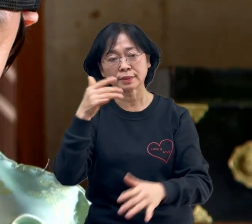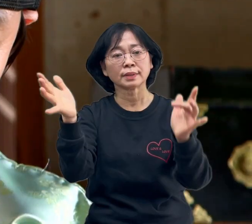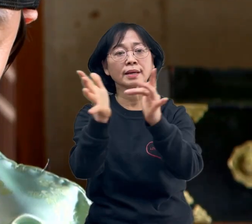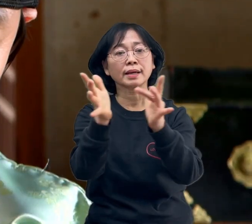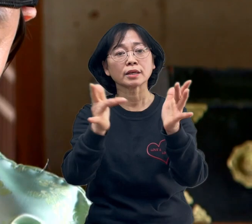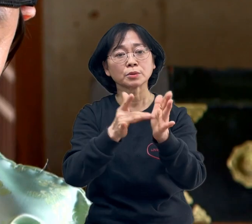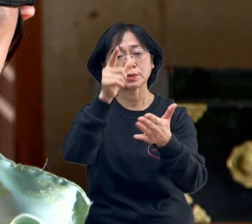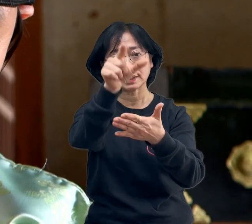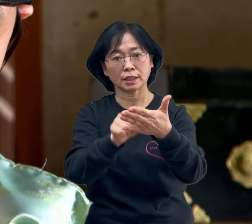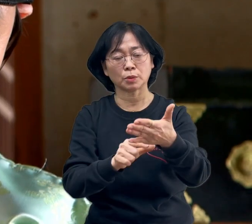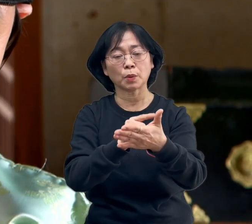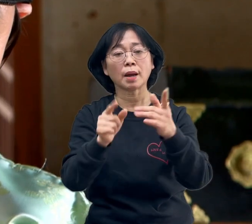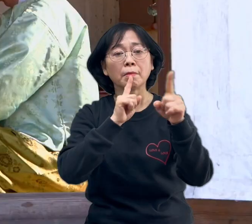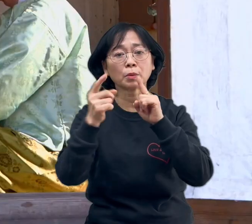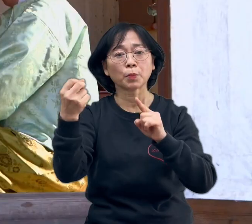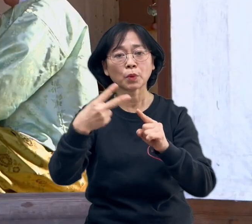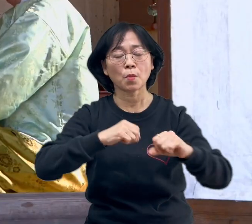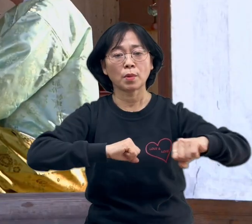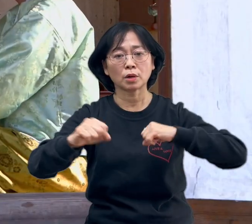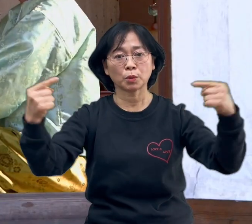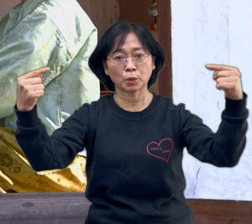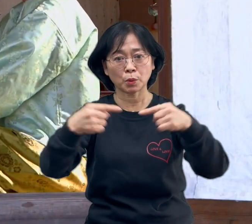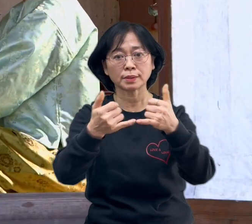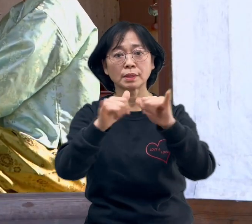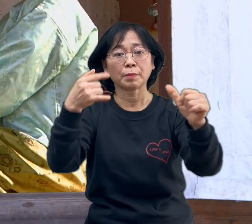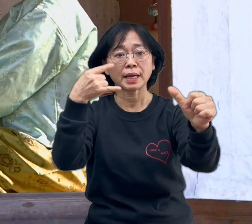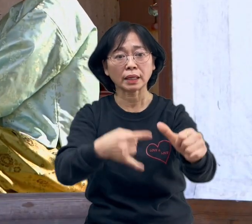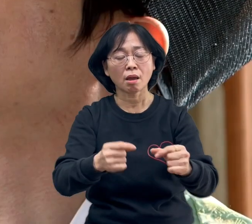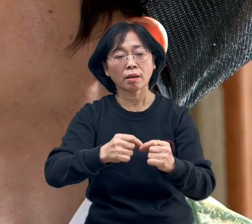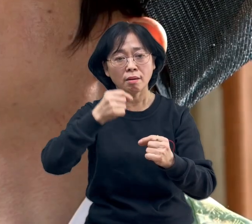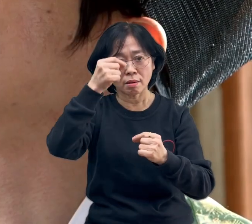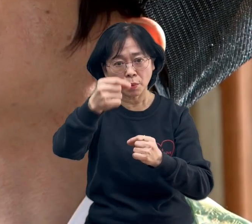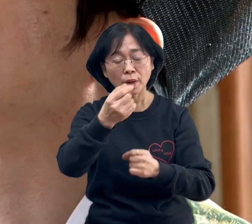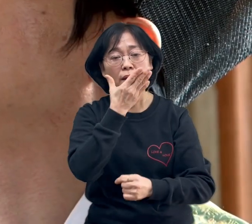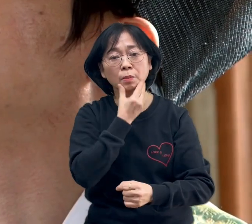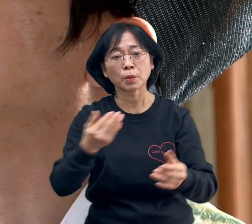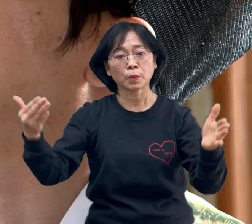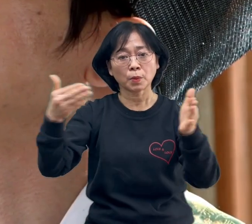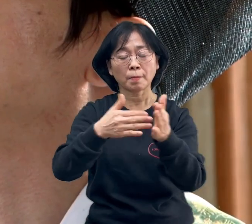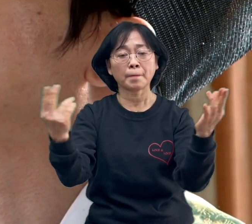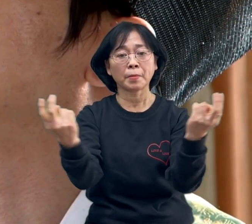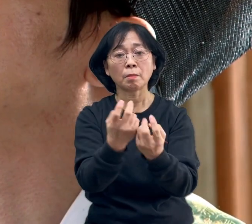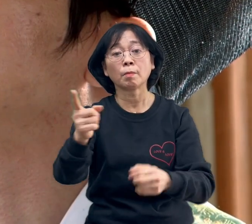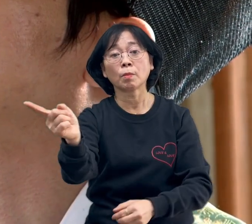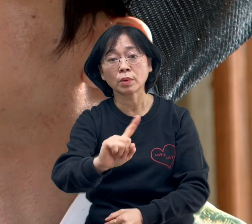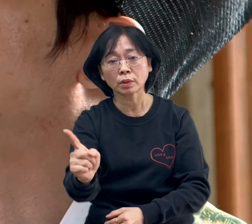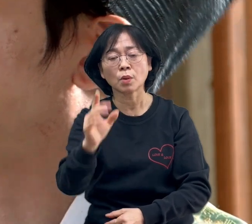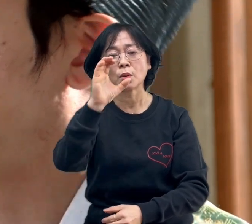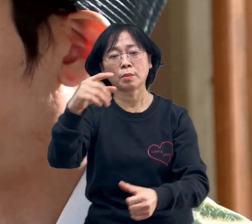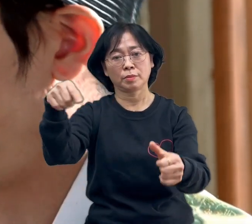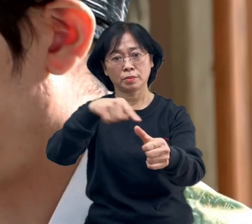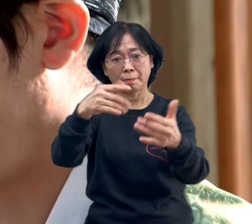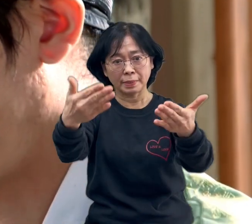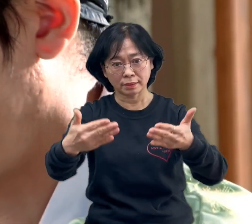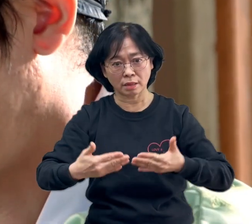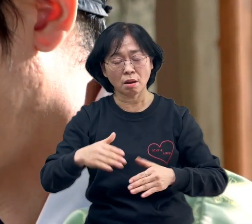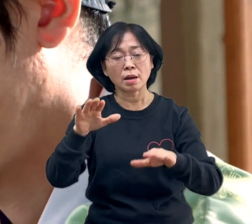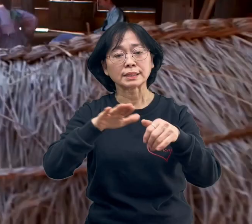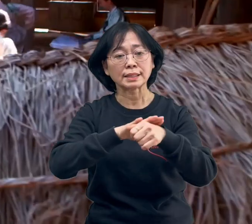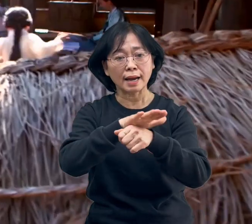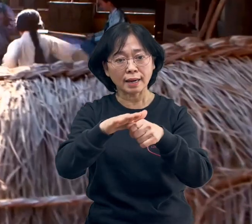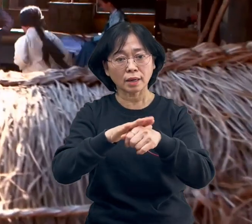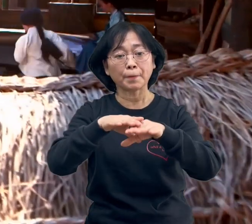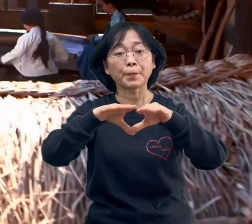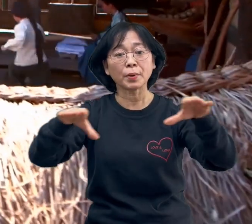빠져들었습니다. 예수 그리스도께서 말씀과 행적으로 인간에게 영원한 행복에 이르는 길을 가르쳐 주시고